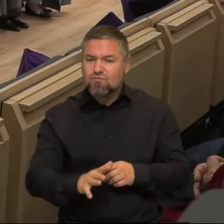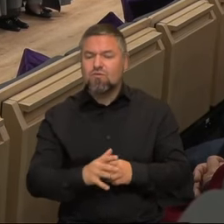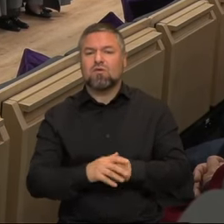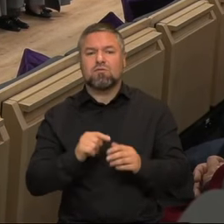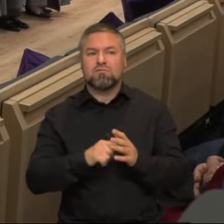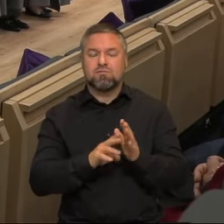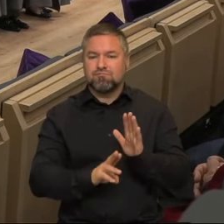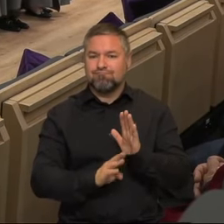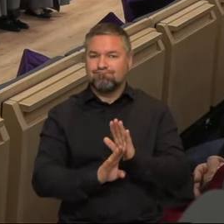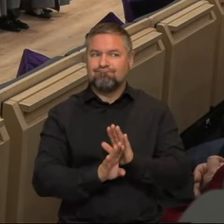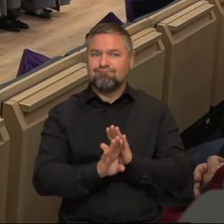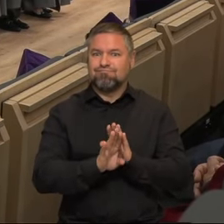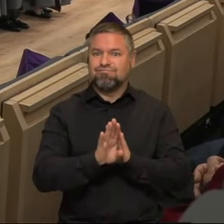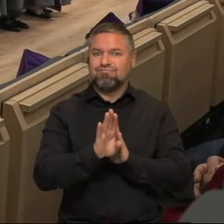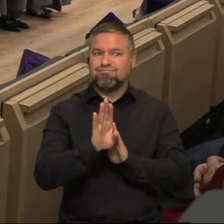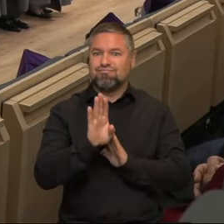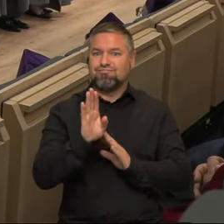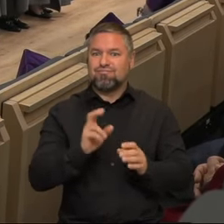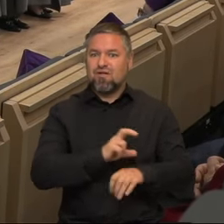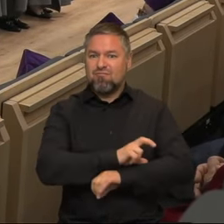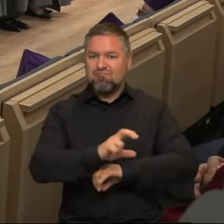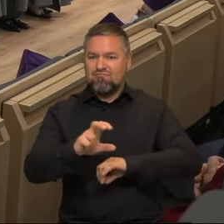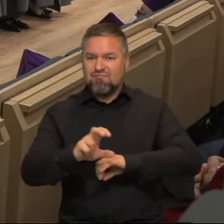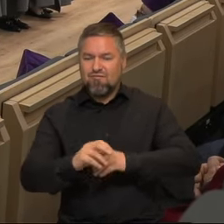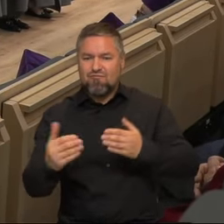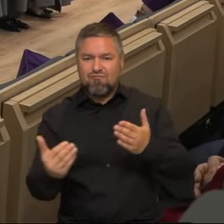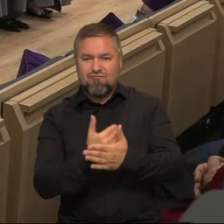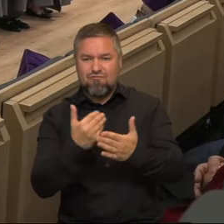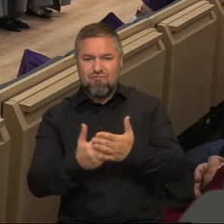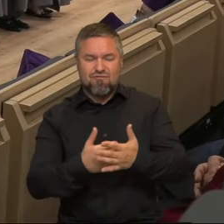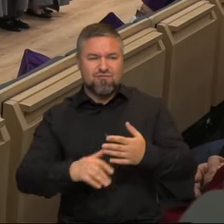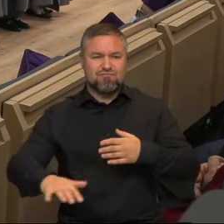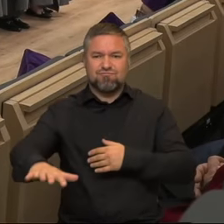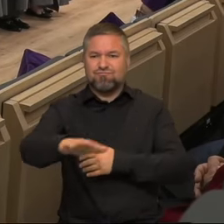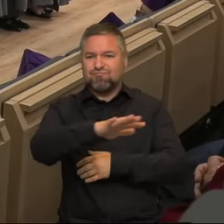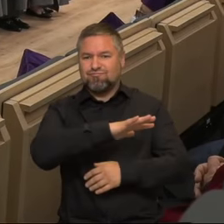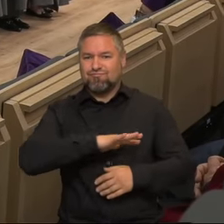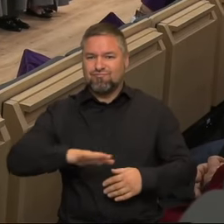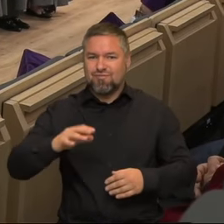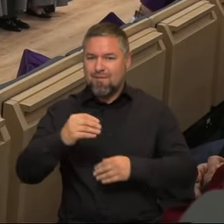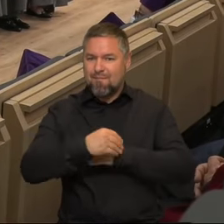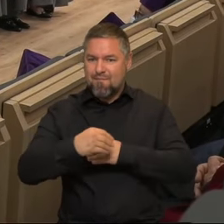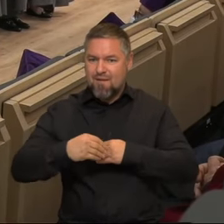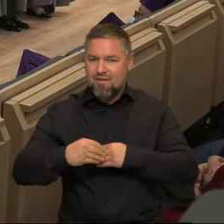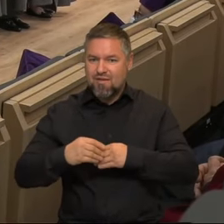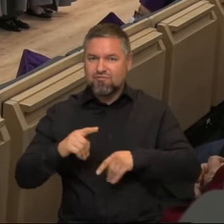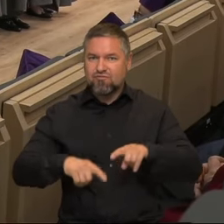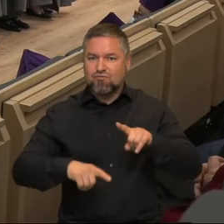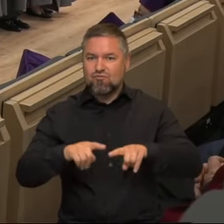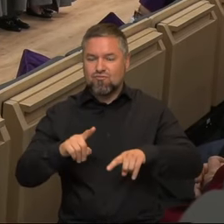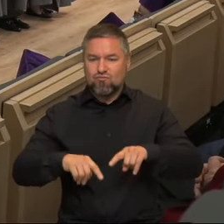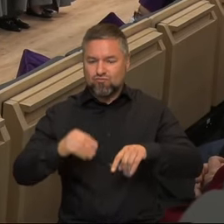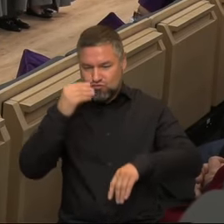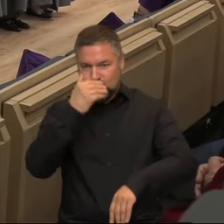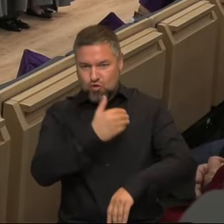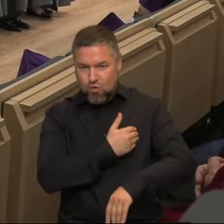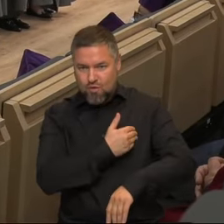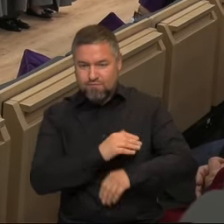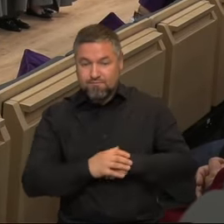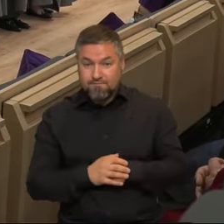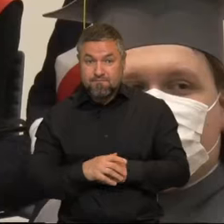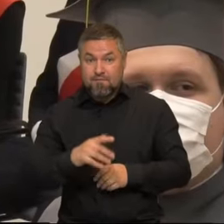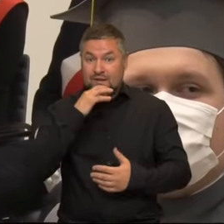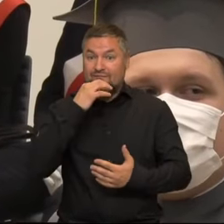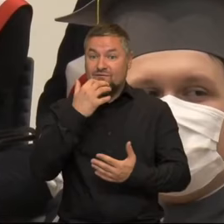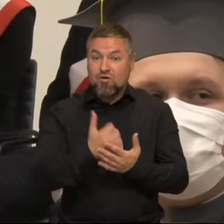z zaawansowanej i nowoczesnej infrastruktury badawczej naszej uczelni.